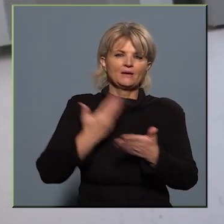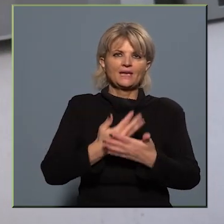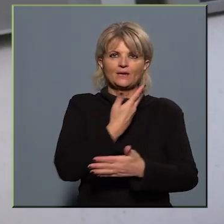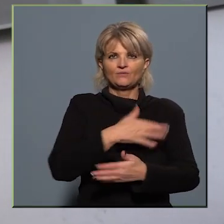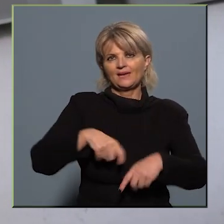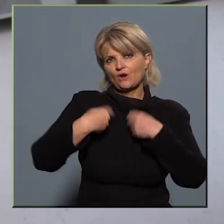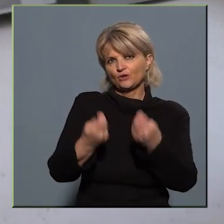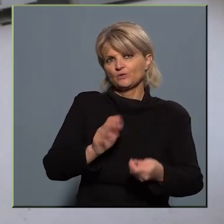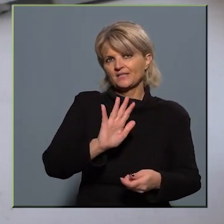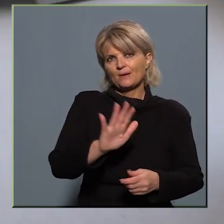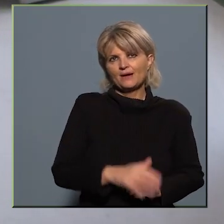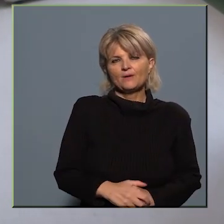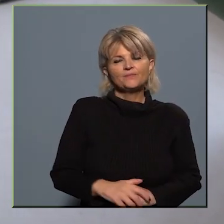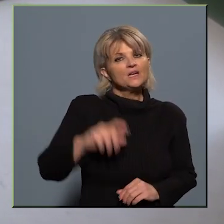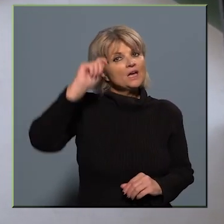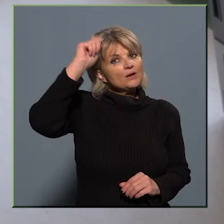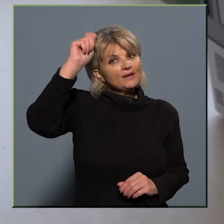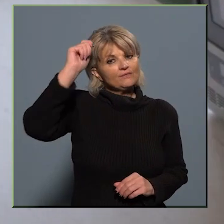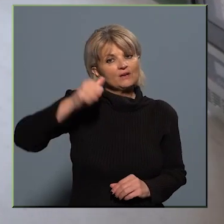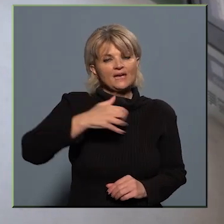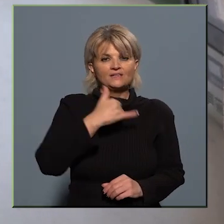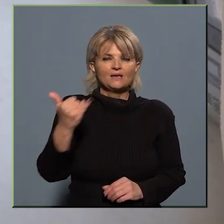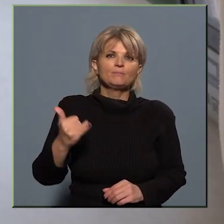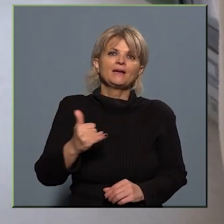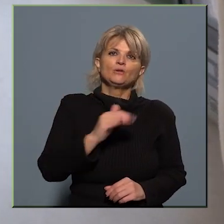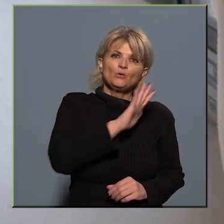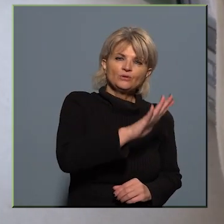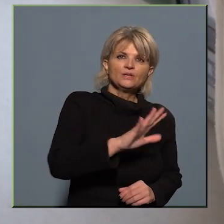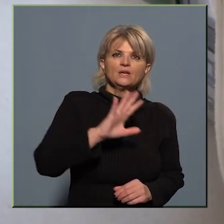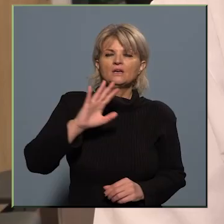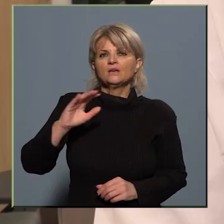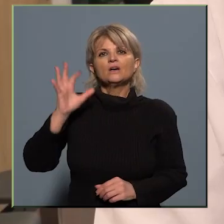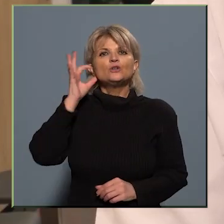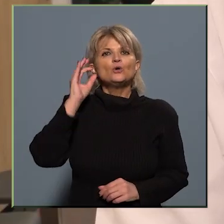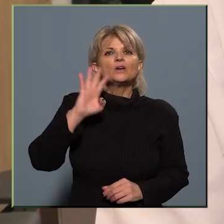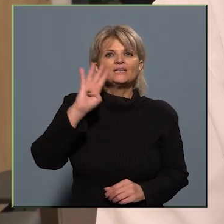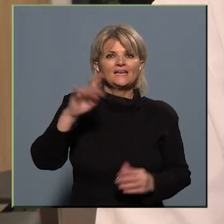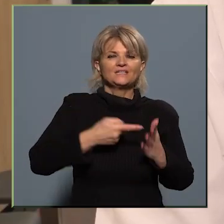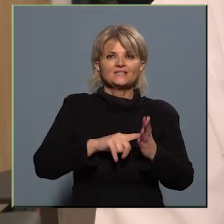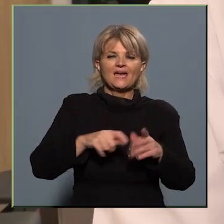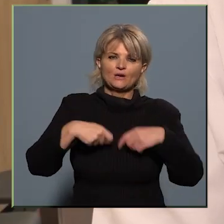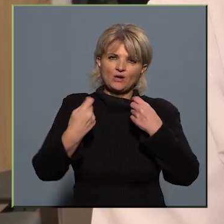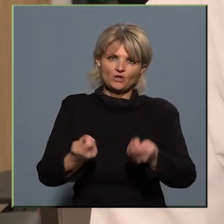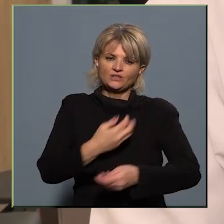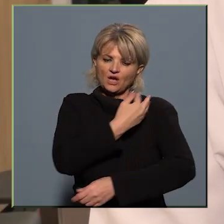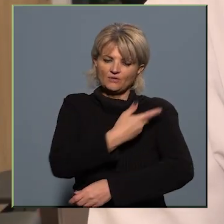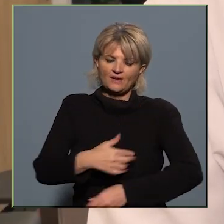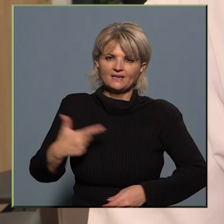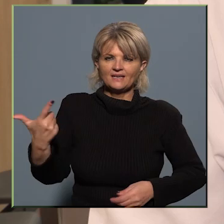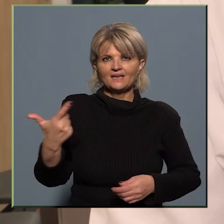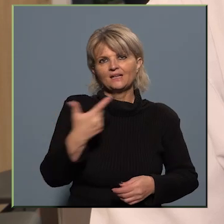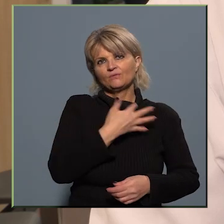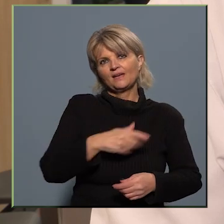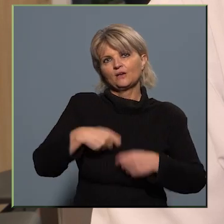számára. Alapvetően férfiak egy évben 5 nők 4 alkalommal adhatnak vért a főszabály szerint, és 2 véradás